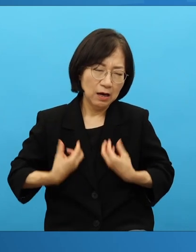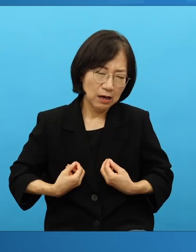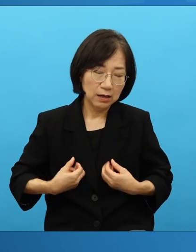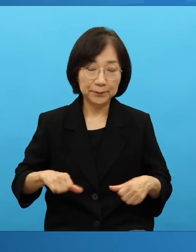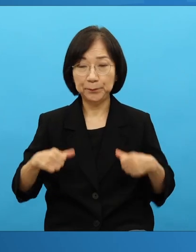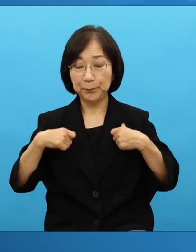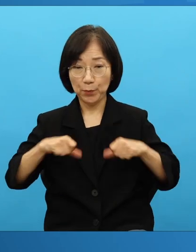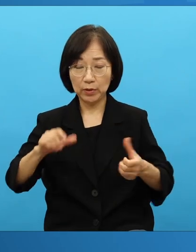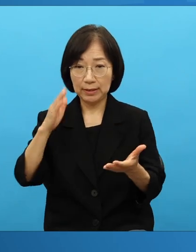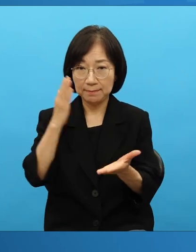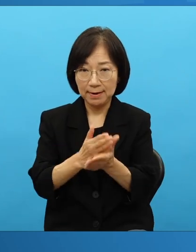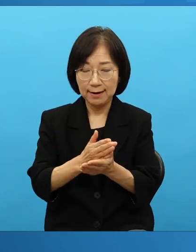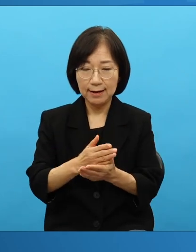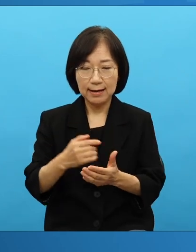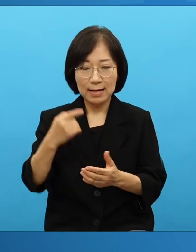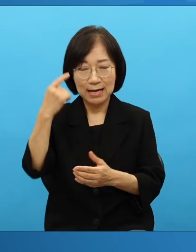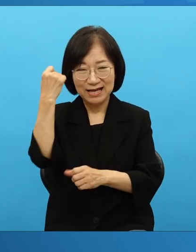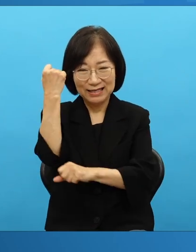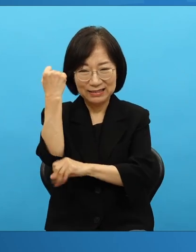기다리라.